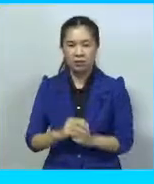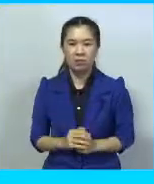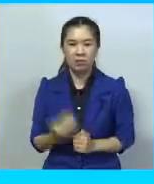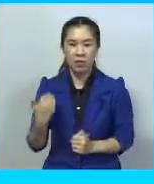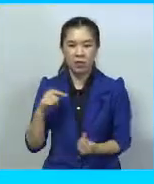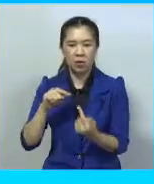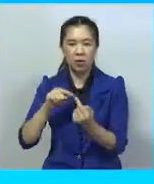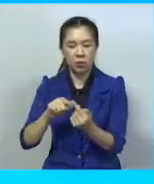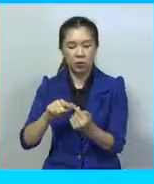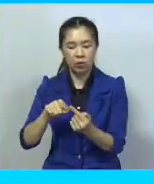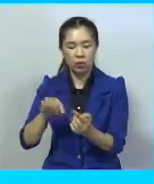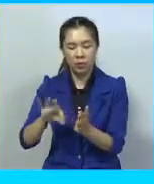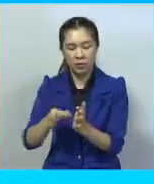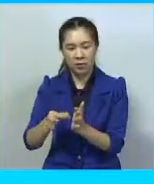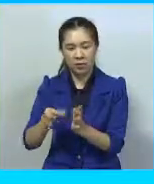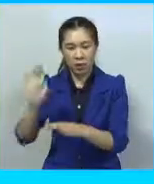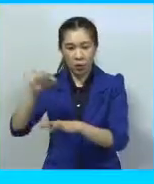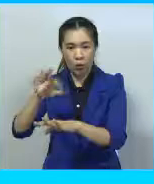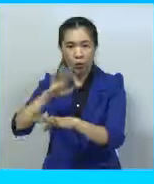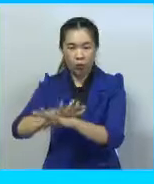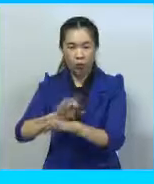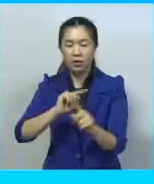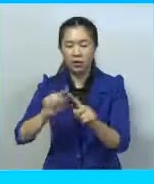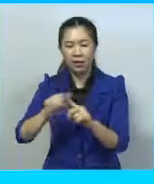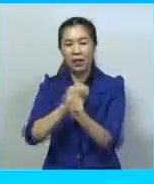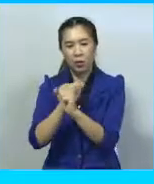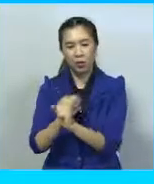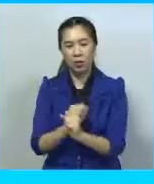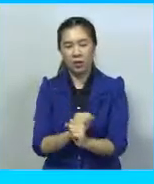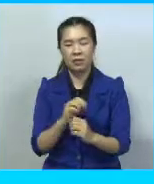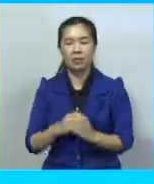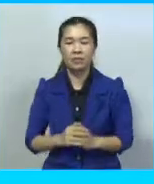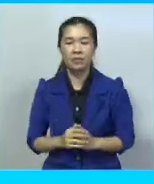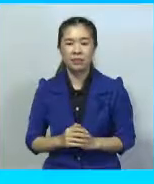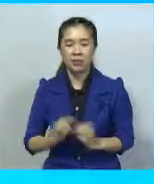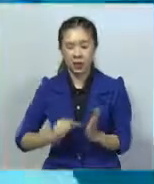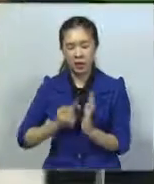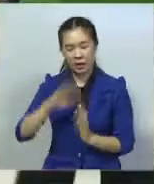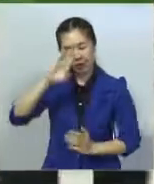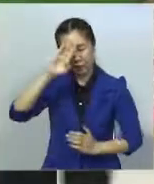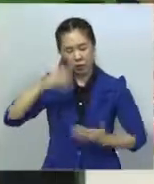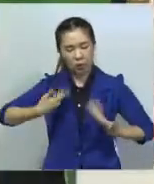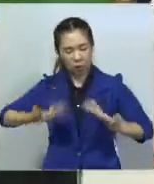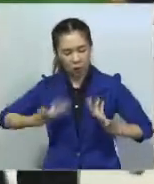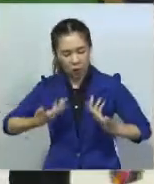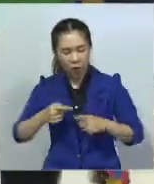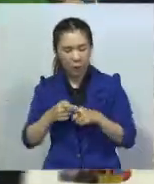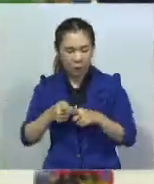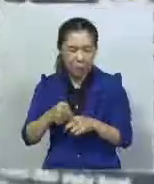ซึ่งเป็นพาหะของโรคด้วยนะคะอันนี้ถือว่าจะเป็นการป้องกันที่ดีที่สุดแต่ว่าถ้ารู้สึกว่าเริ่มมีอาการเป็นไข้ปวดเนื้